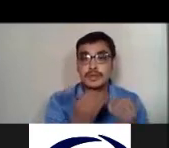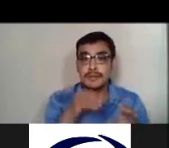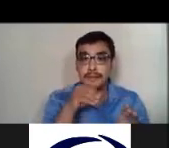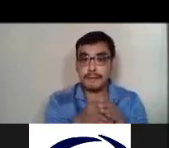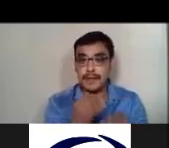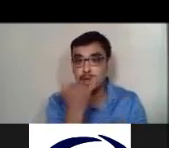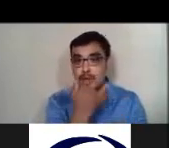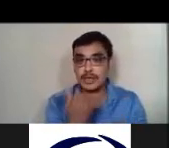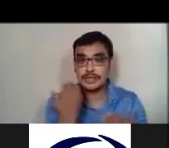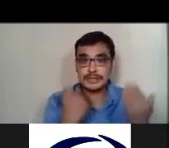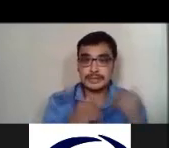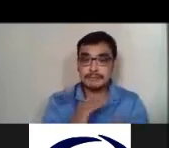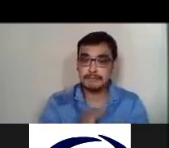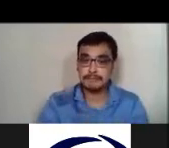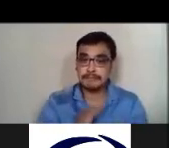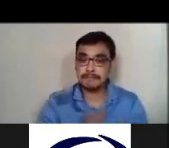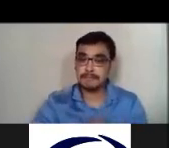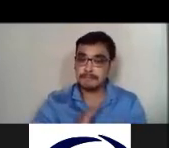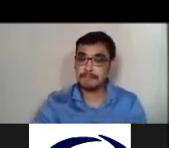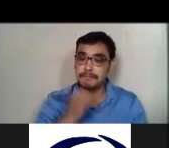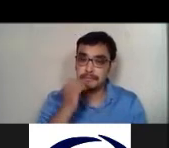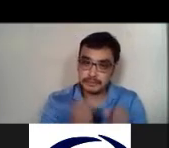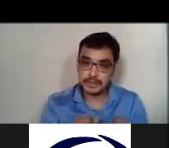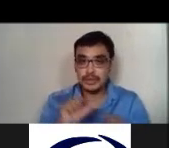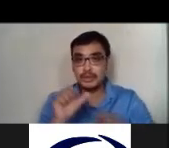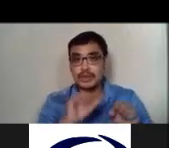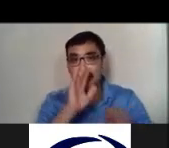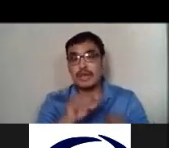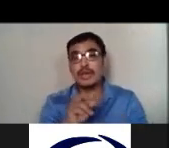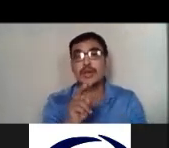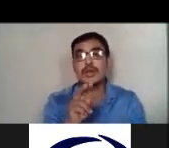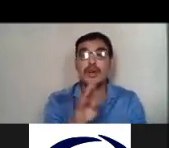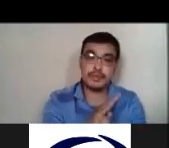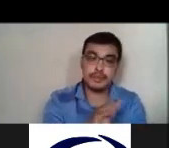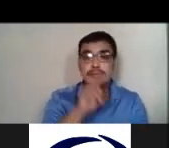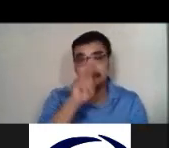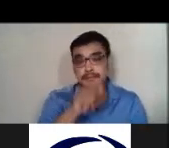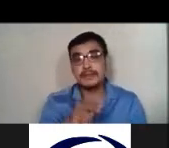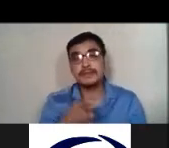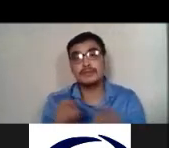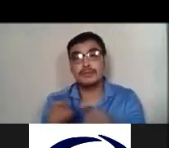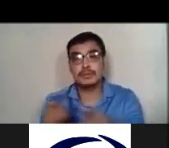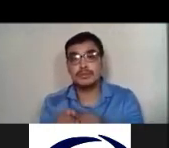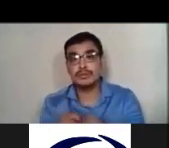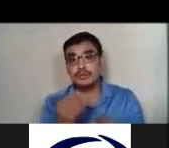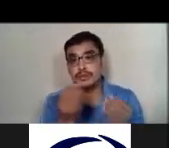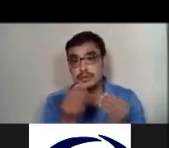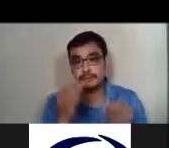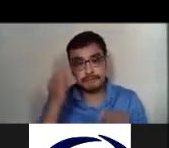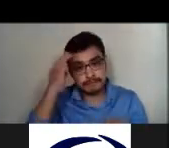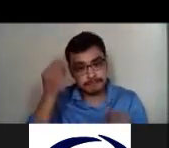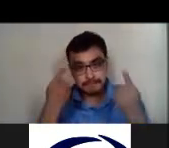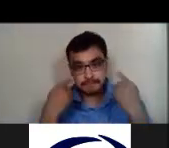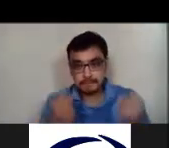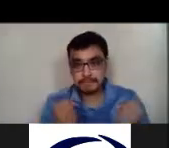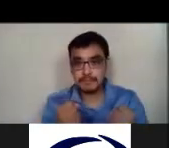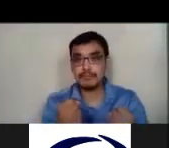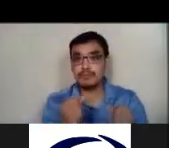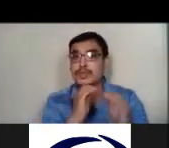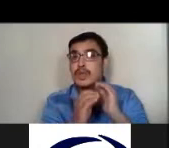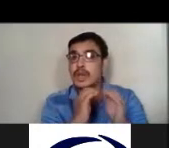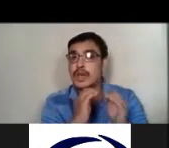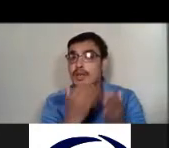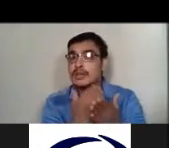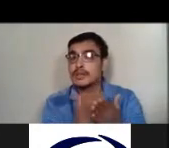सहेर बसेका पीडितहरू त अझ ओसिएमसी पनि नआएको अवस्थामा चाहिँ कम्युनिटी लेभलसम्म मानसिक स्वास्थ्य र मनोसामाजिक परामर्शलाई कसरी